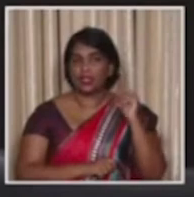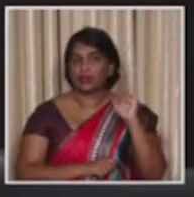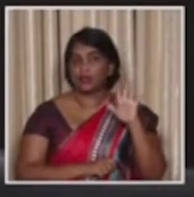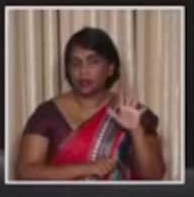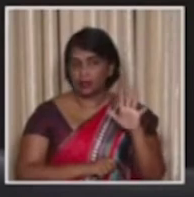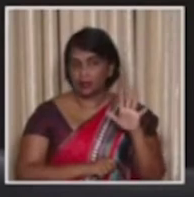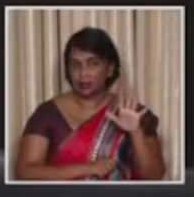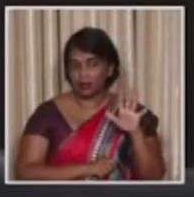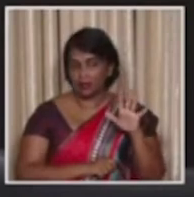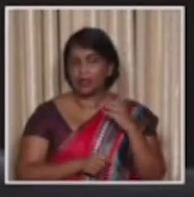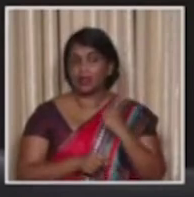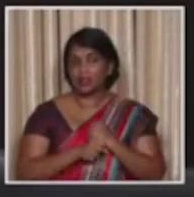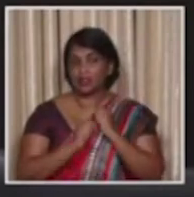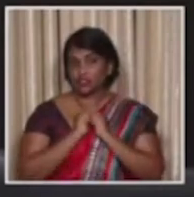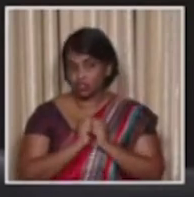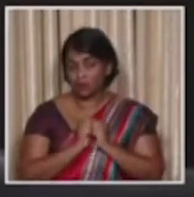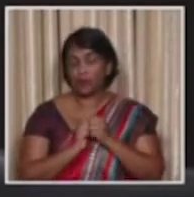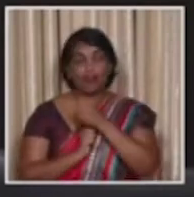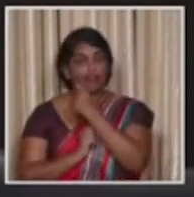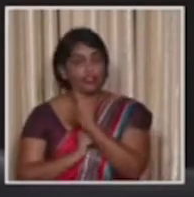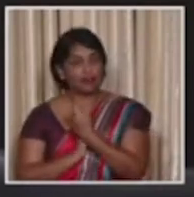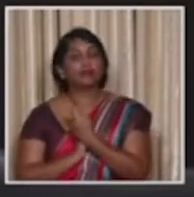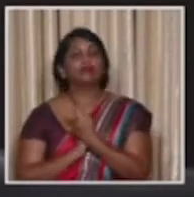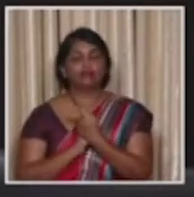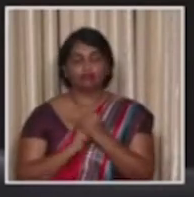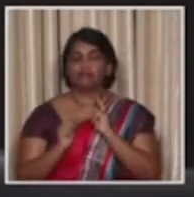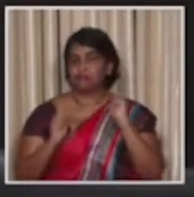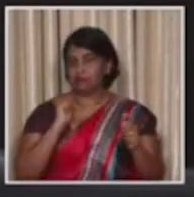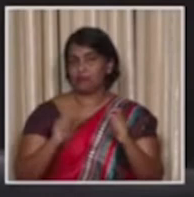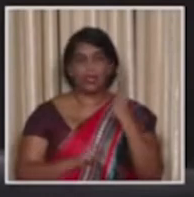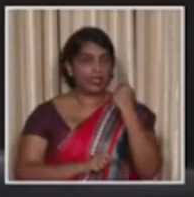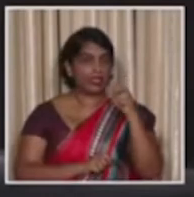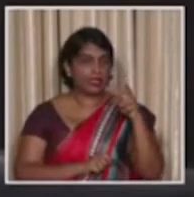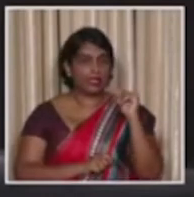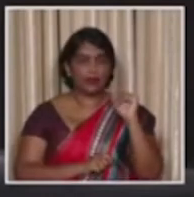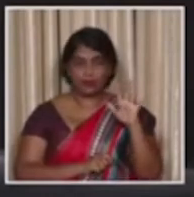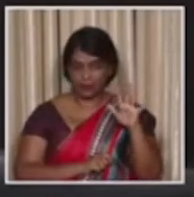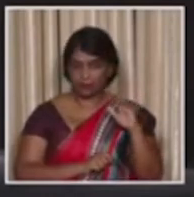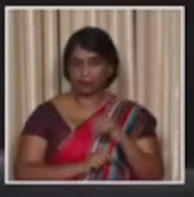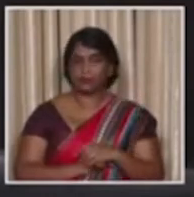1,265ක් රාජ්‍ය සේවක වැටුප් පහ විශ්‍රාම වැටුප් වලට 1,265යි.